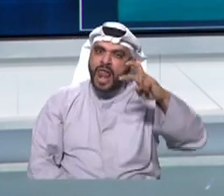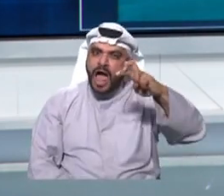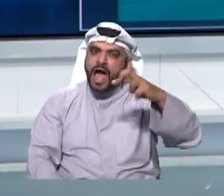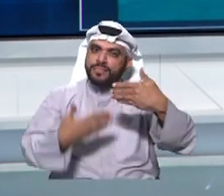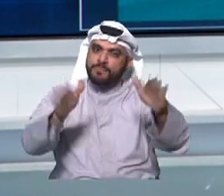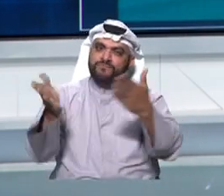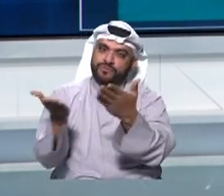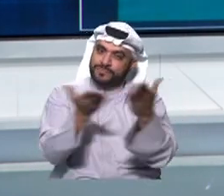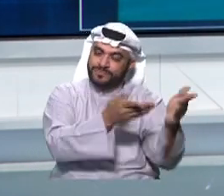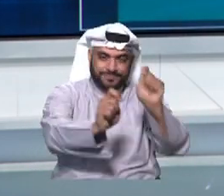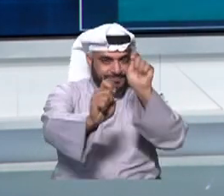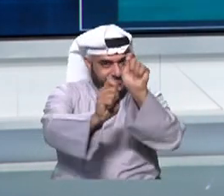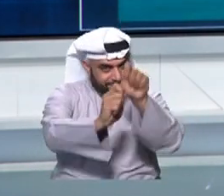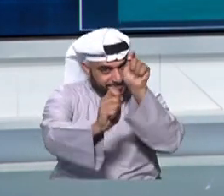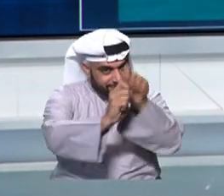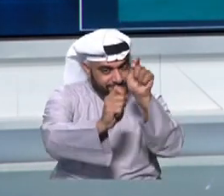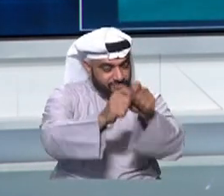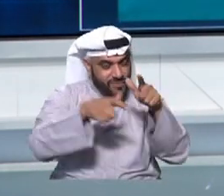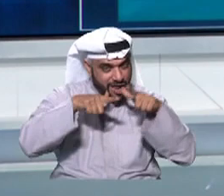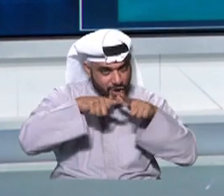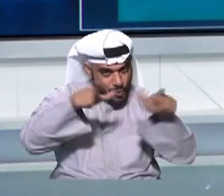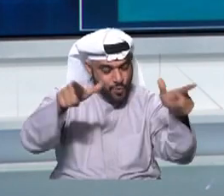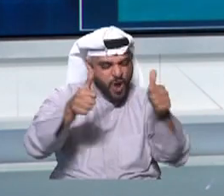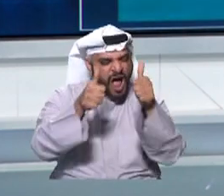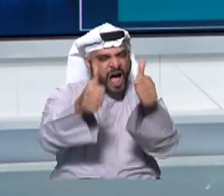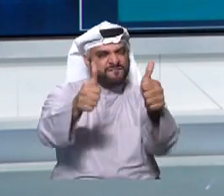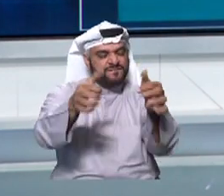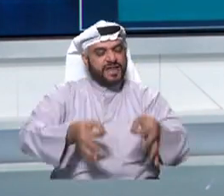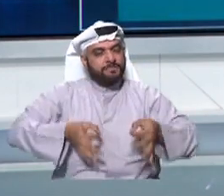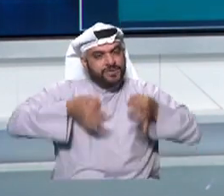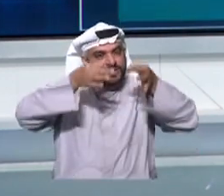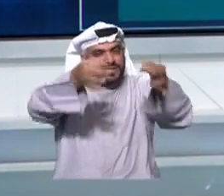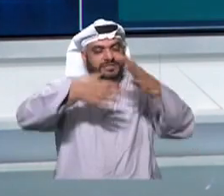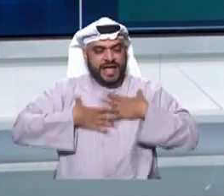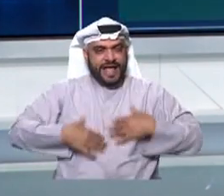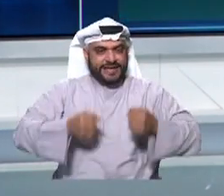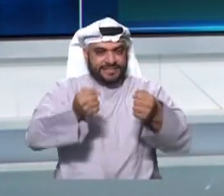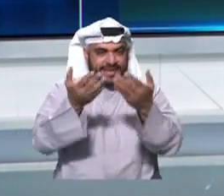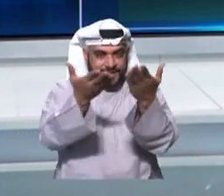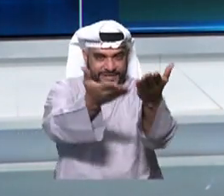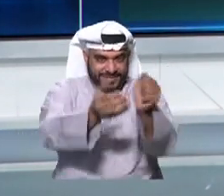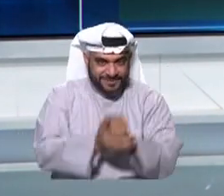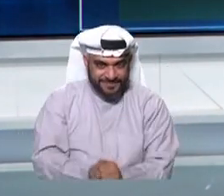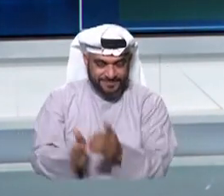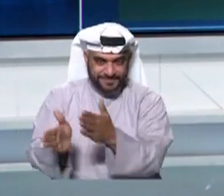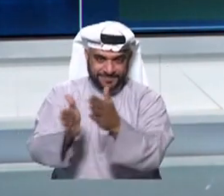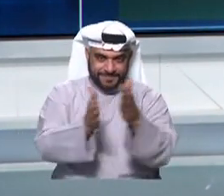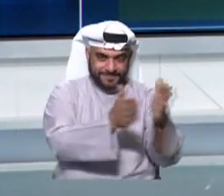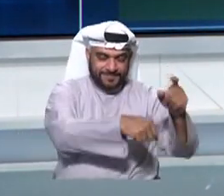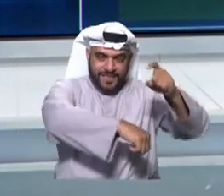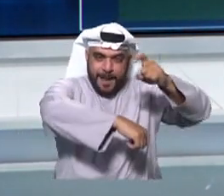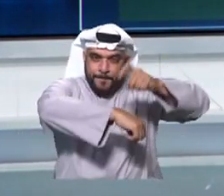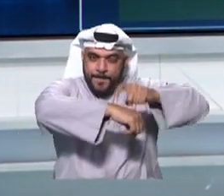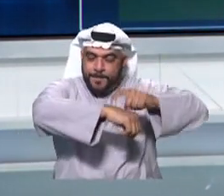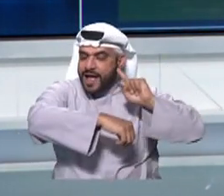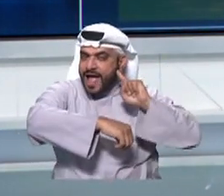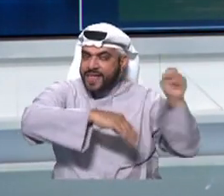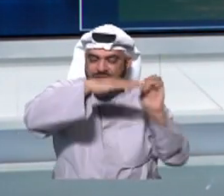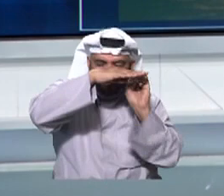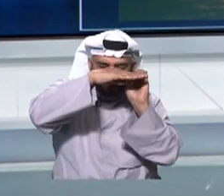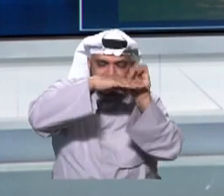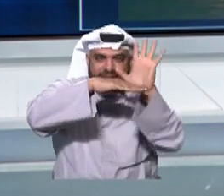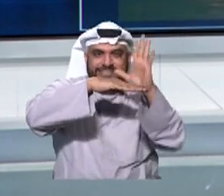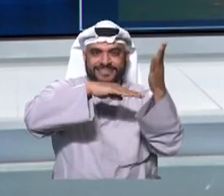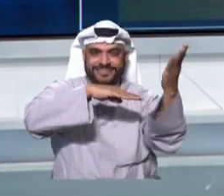6 و7 أقدام، لذلك ما ننصح بمزاولة أي نشاط بحري لسلامتكم. المواقيت بإذن الله، موعد أذان الفجر الساعة